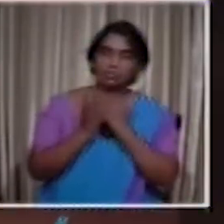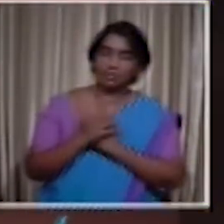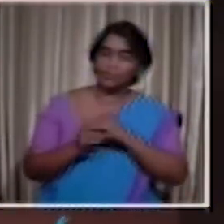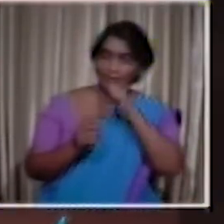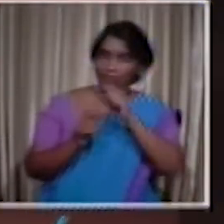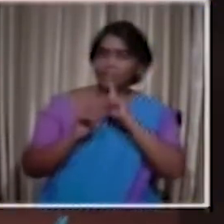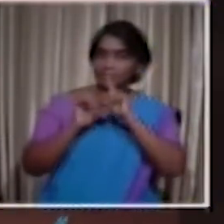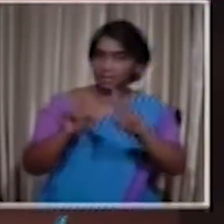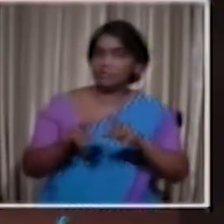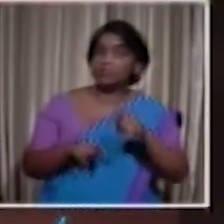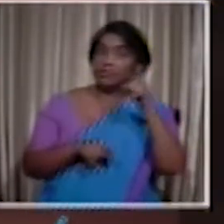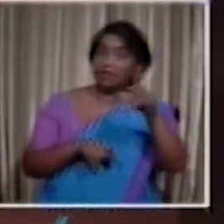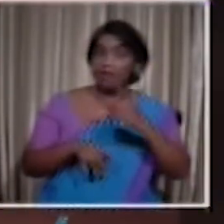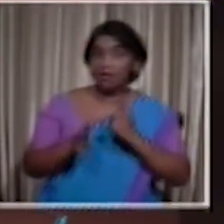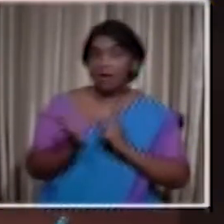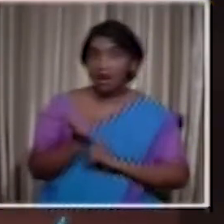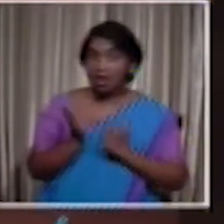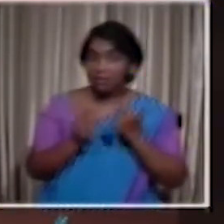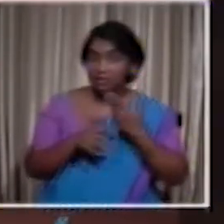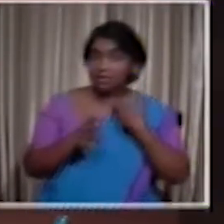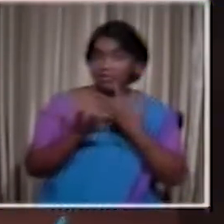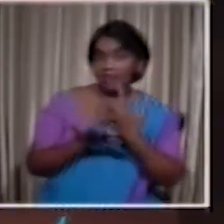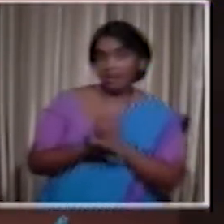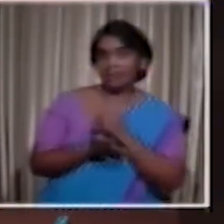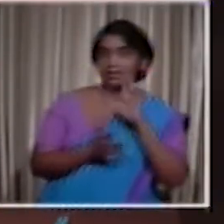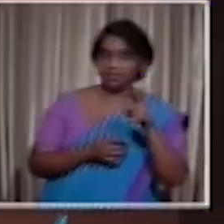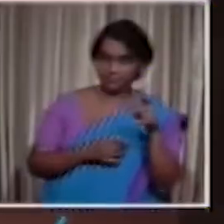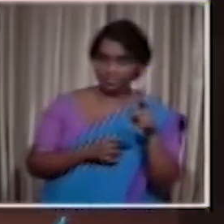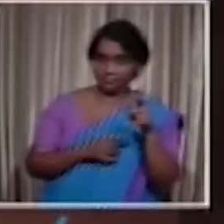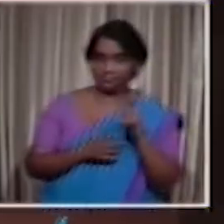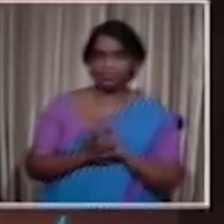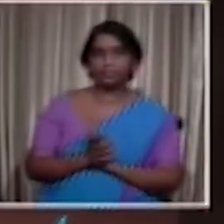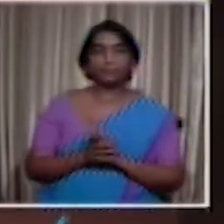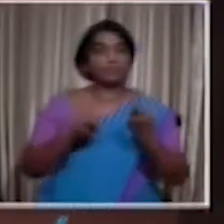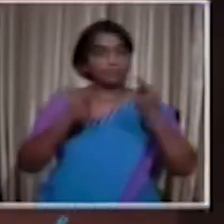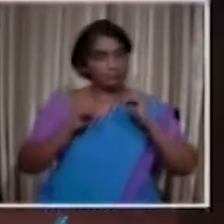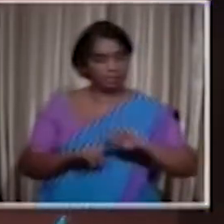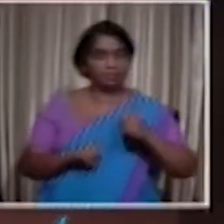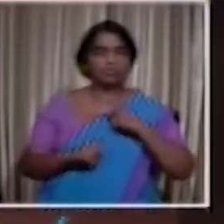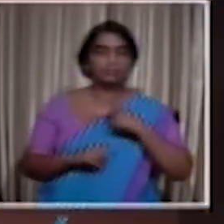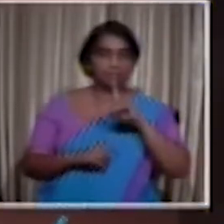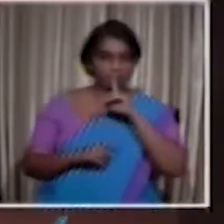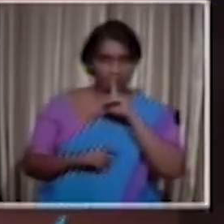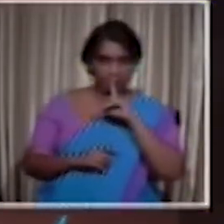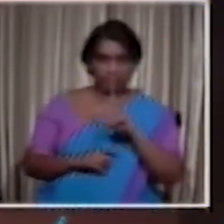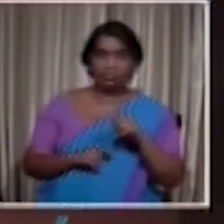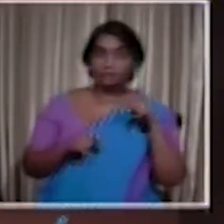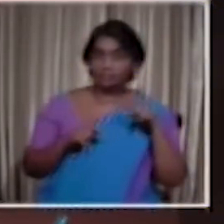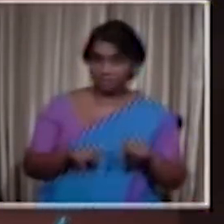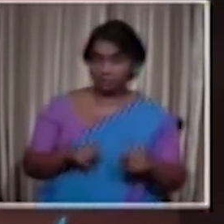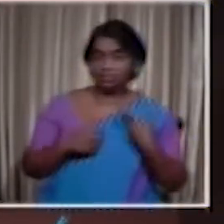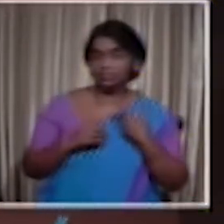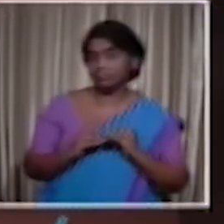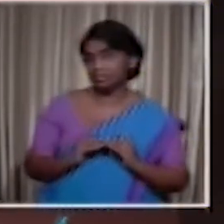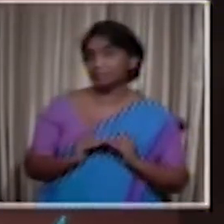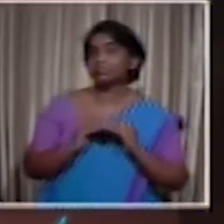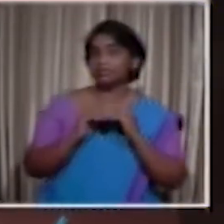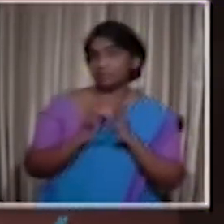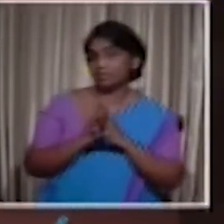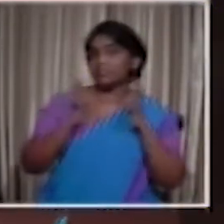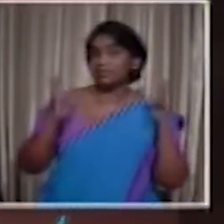තිබෙනවා. ඔබතුමාට වාසි කෑල්ල විතරක් ඔබතුමා අල්ලගෙන තියෙන නිසා. ඊළඟ මම කියන්නේ දැන් මේ නැගිටීම් පිළිබඳව